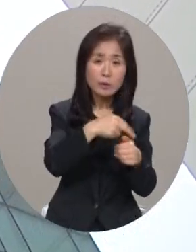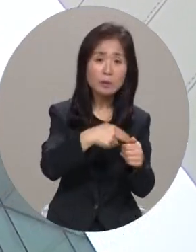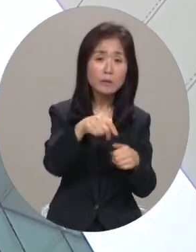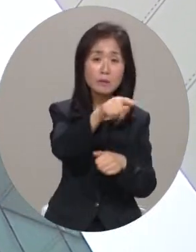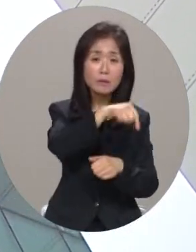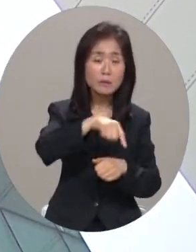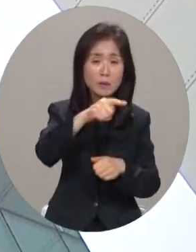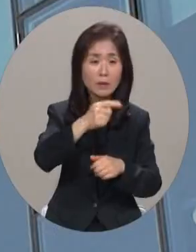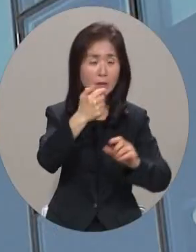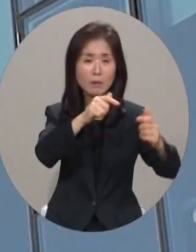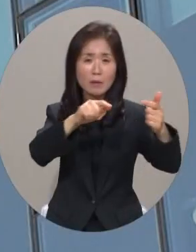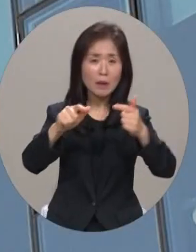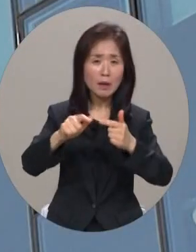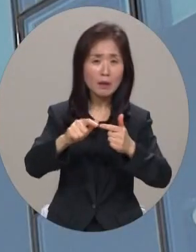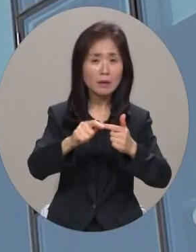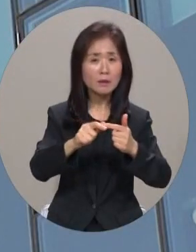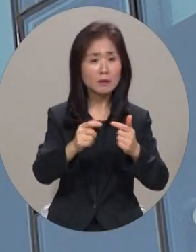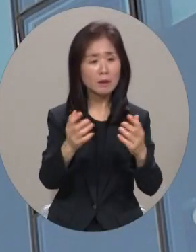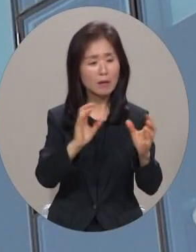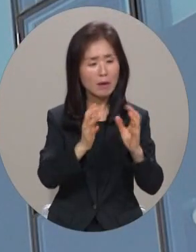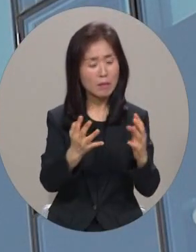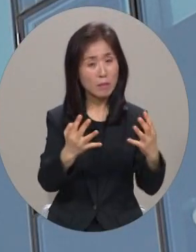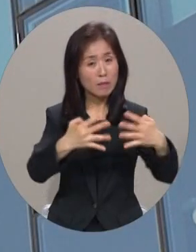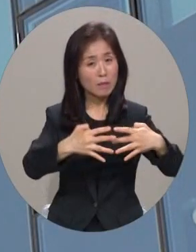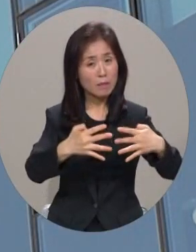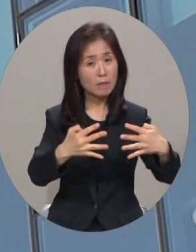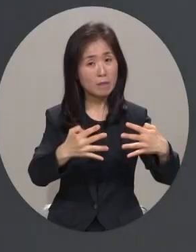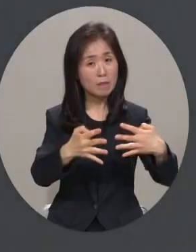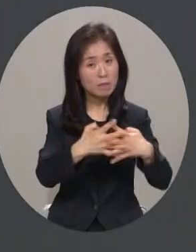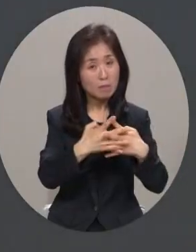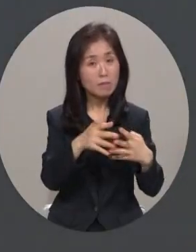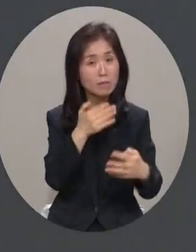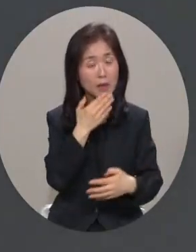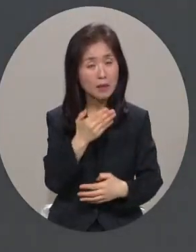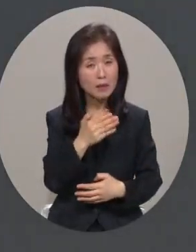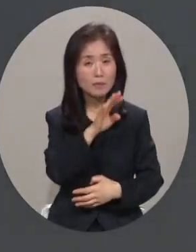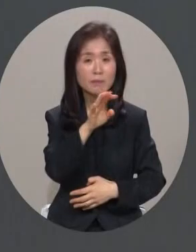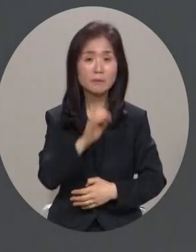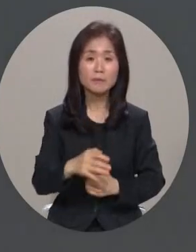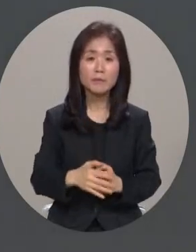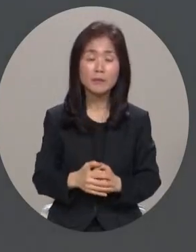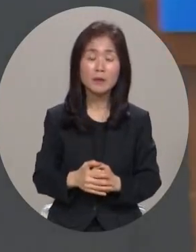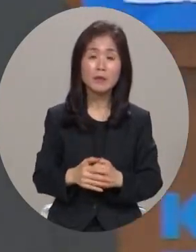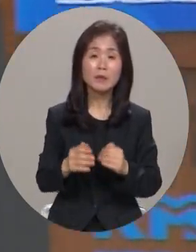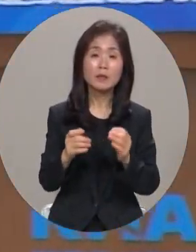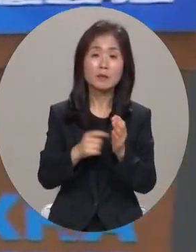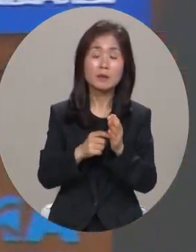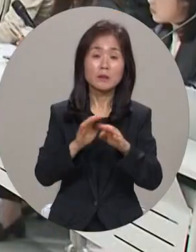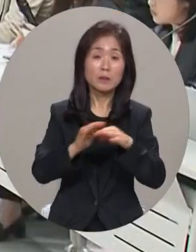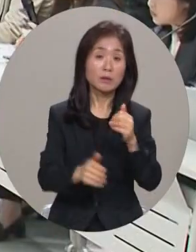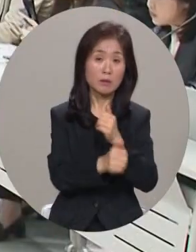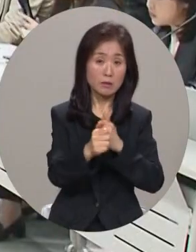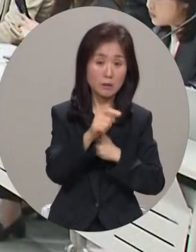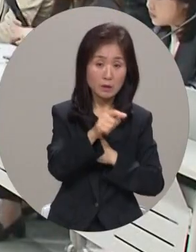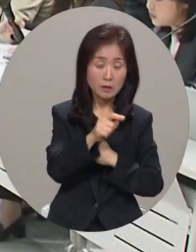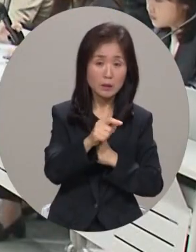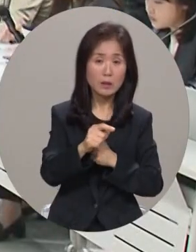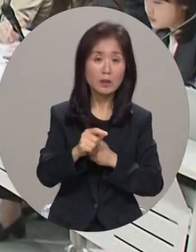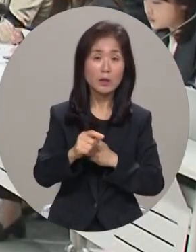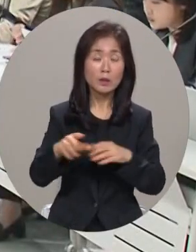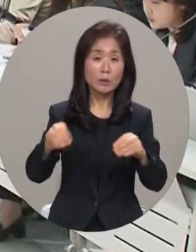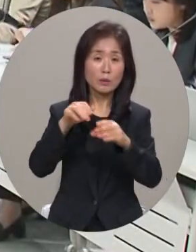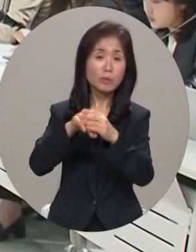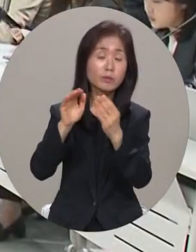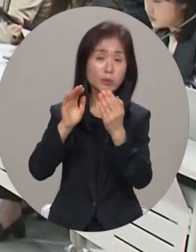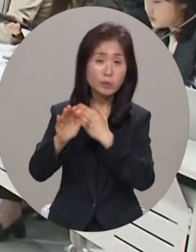안을 마련하긴 험난해 보입니다 앞서 대한의사협회 비상 대책위원회는 총선이 끝나고 합동 기자 회견을